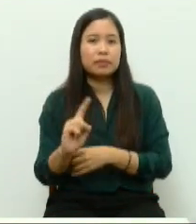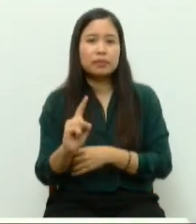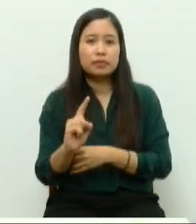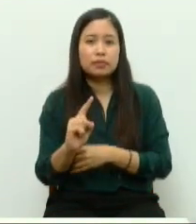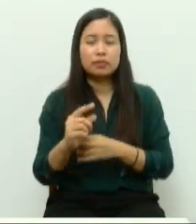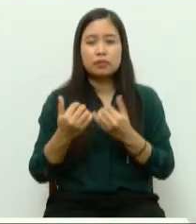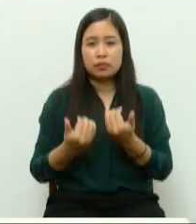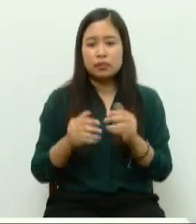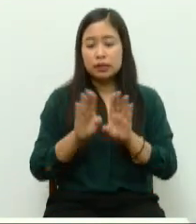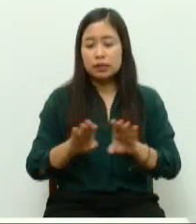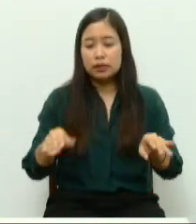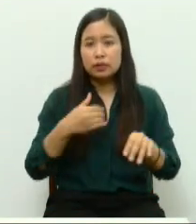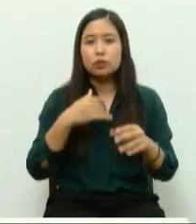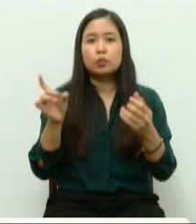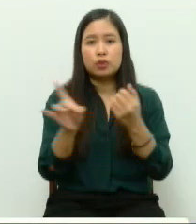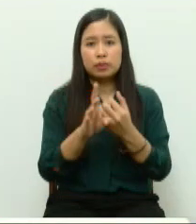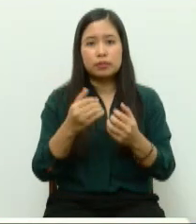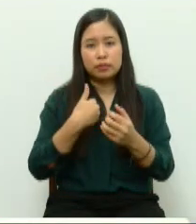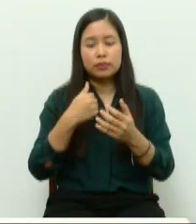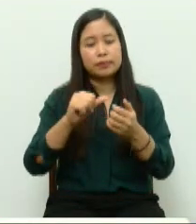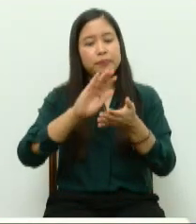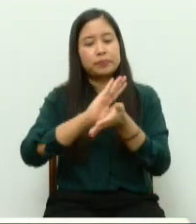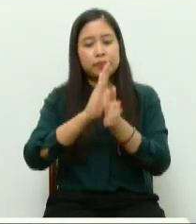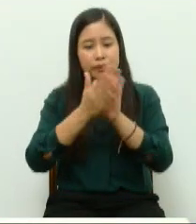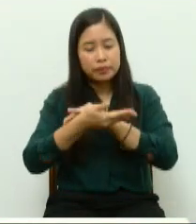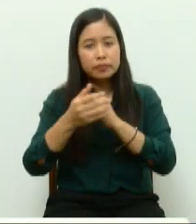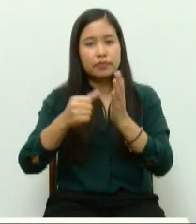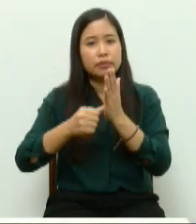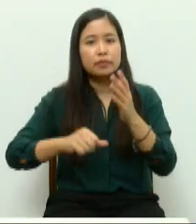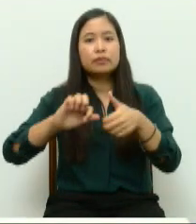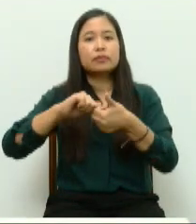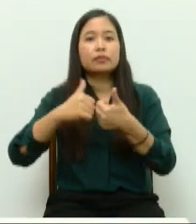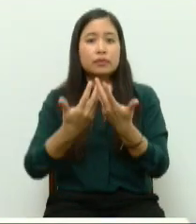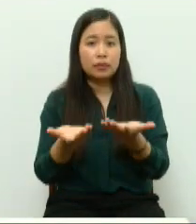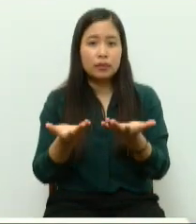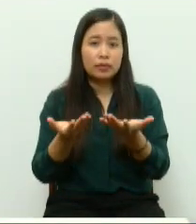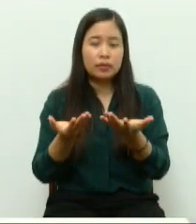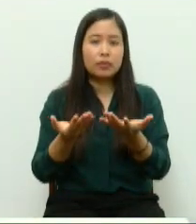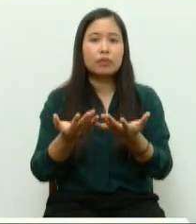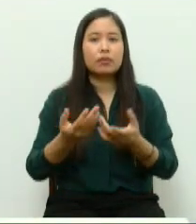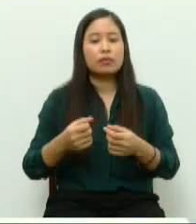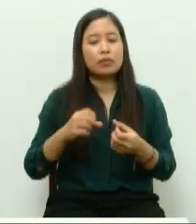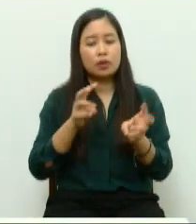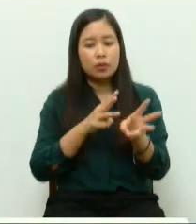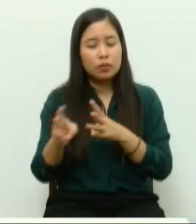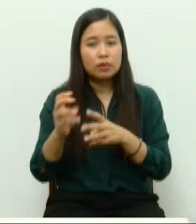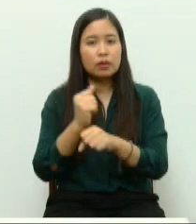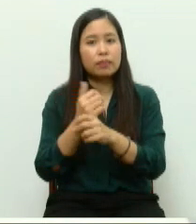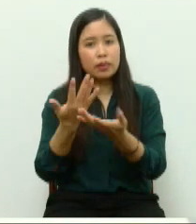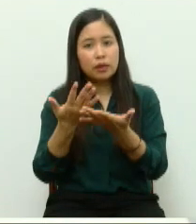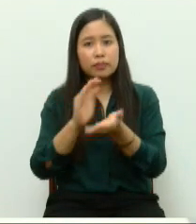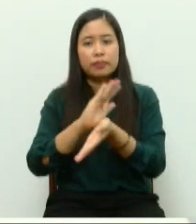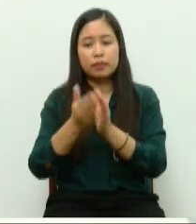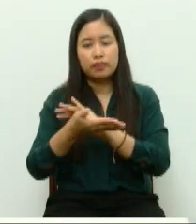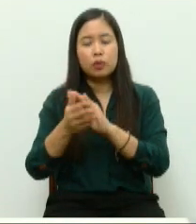ไม่มีคุณภาพในส่วนใดเราจะปรับปรุงแปลงนาเราอย่างไรเราจะปรับปรุงพันธุ์ข้าวอย่างไรก็คือเราจะต้องปรับ